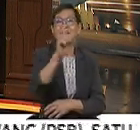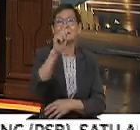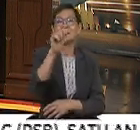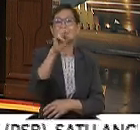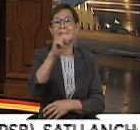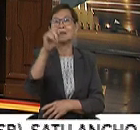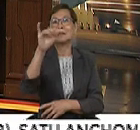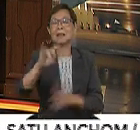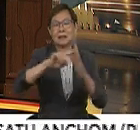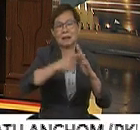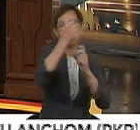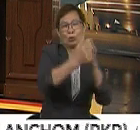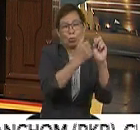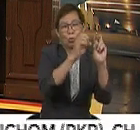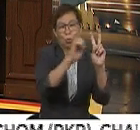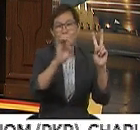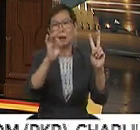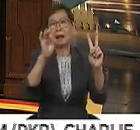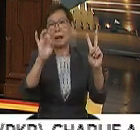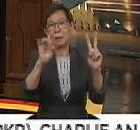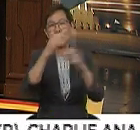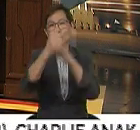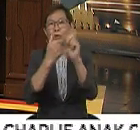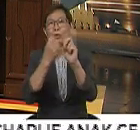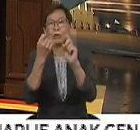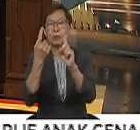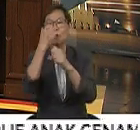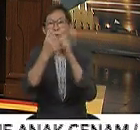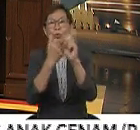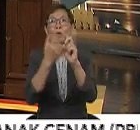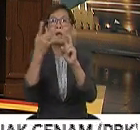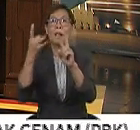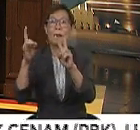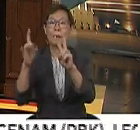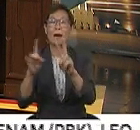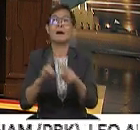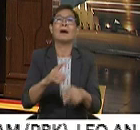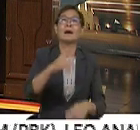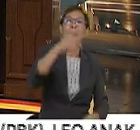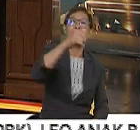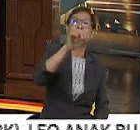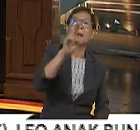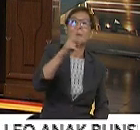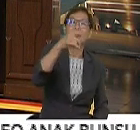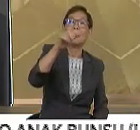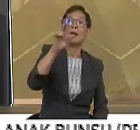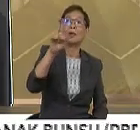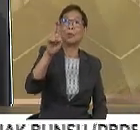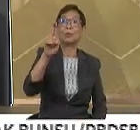2008, 2011 dan hingga 2018 pilihan raya negeri atau pilihan raya nasional, social